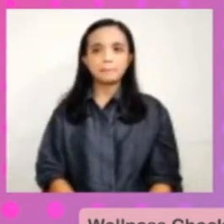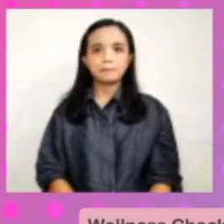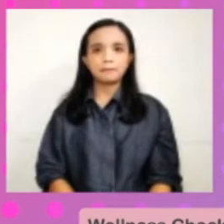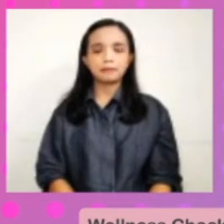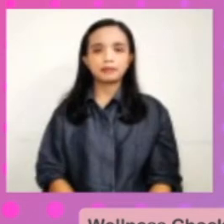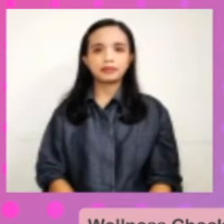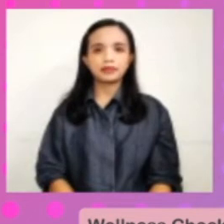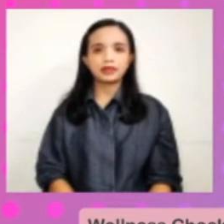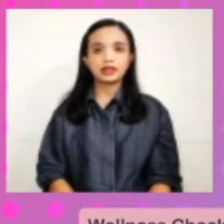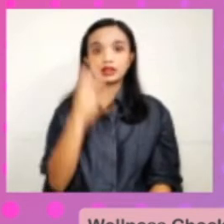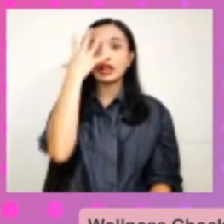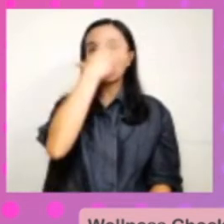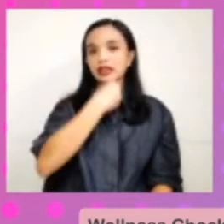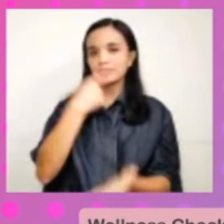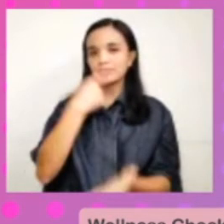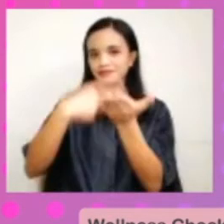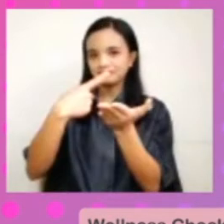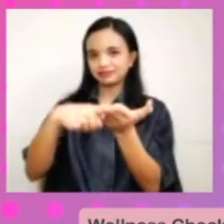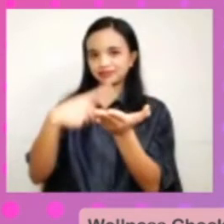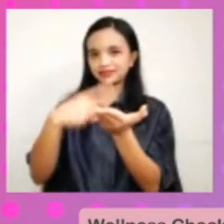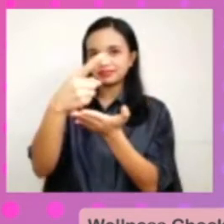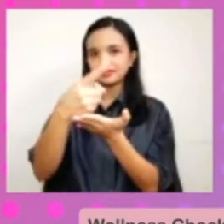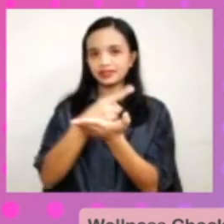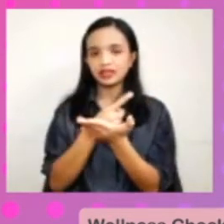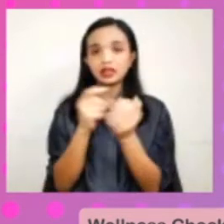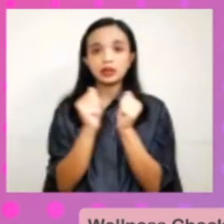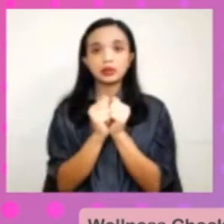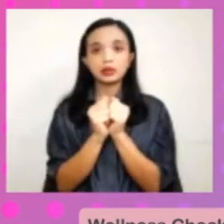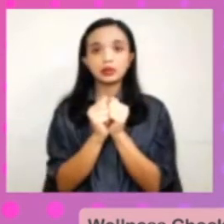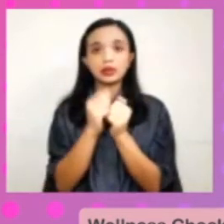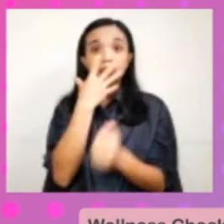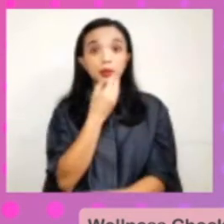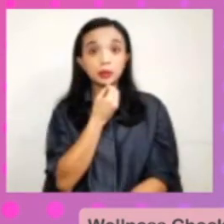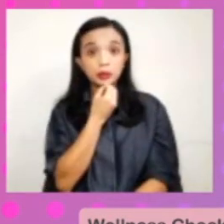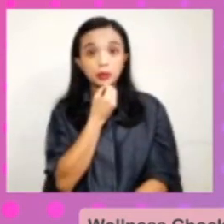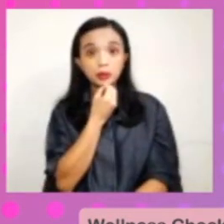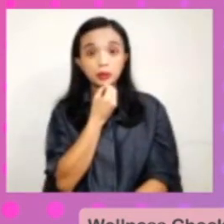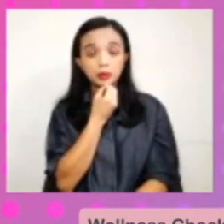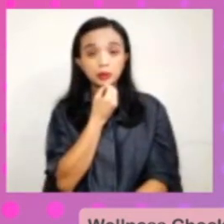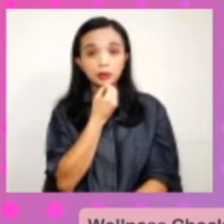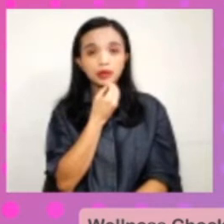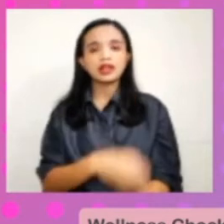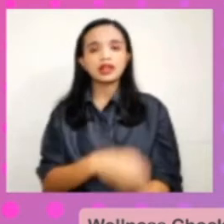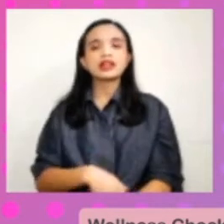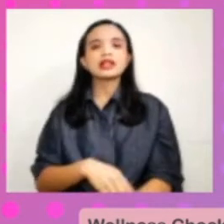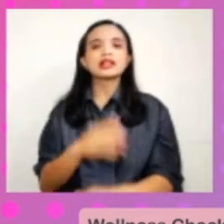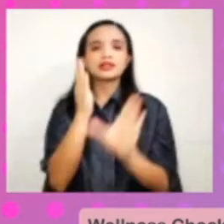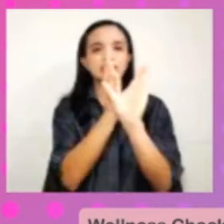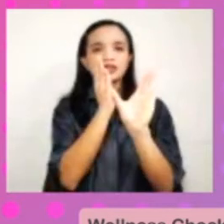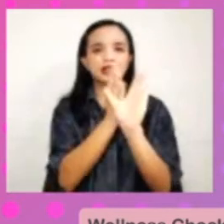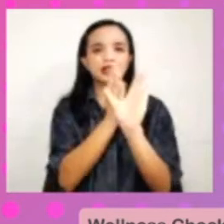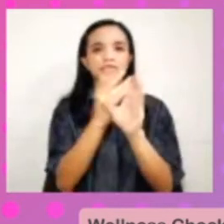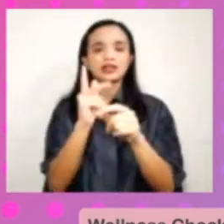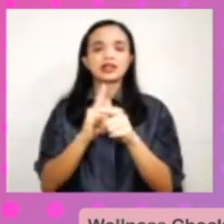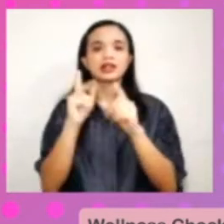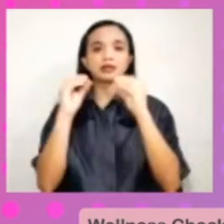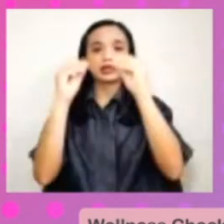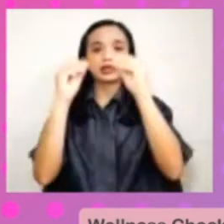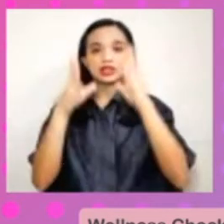featured episode natin for today, atin po munang balikan ang naging discussion natin last week. Okay, so ayan,